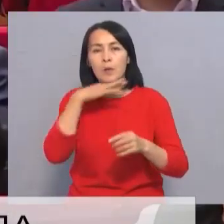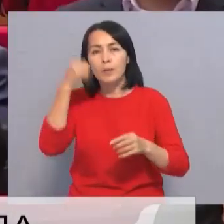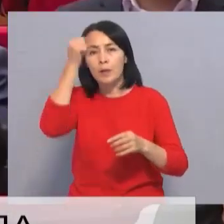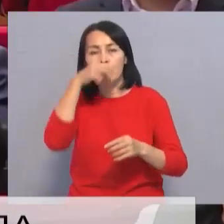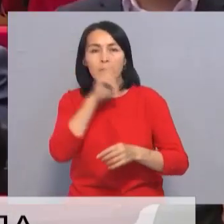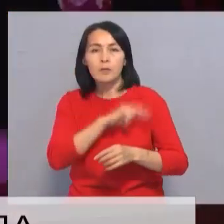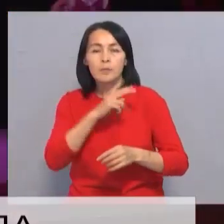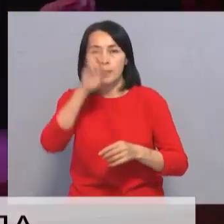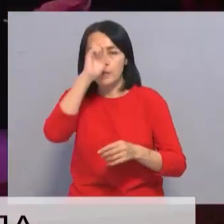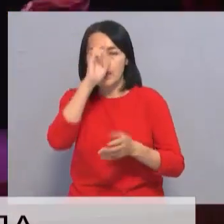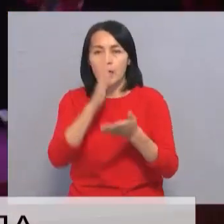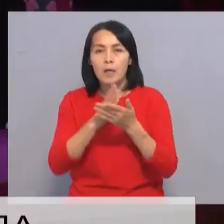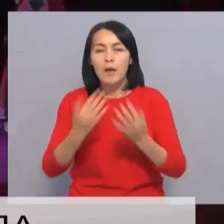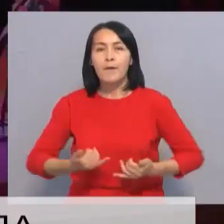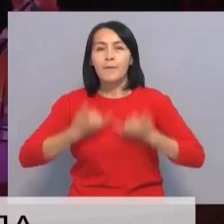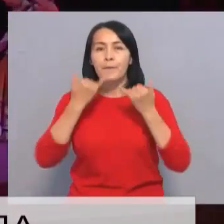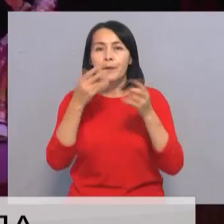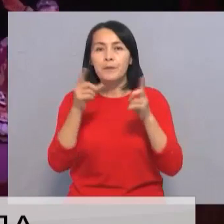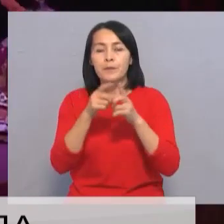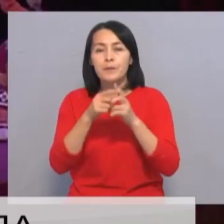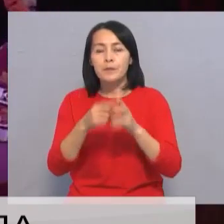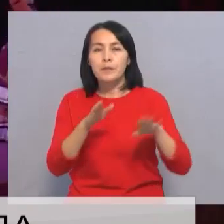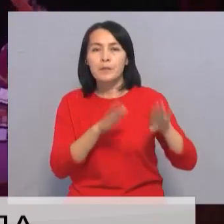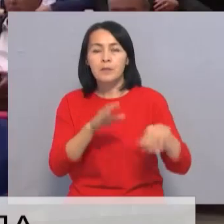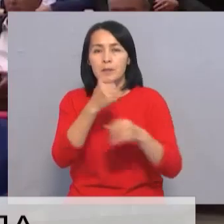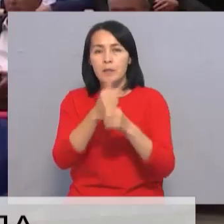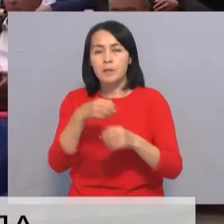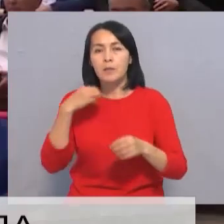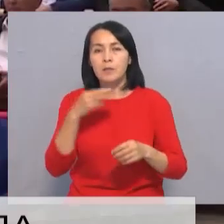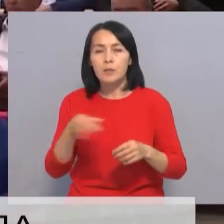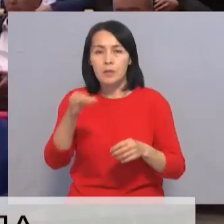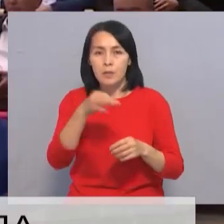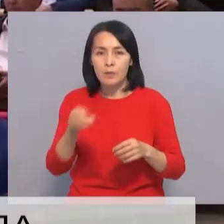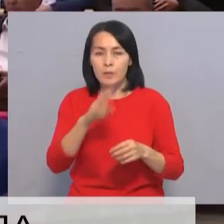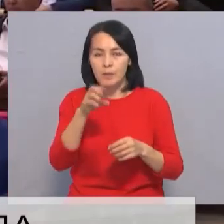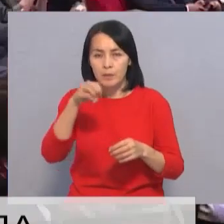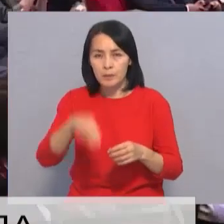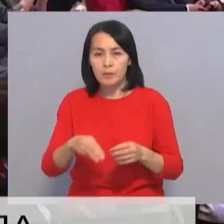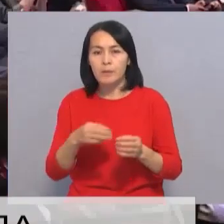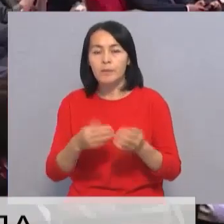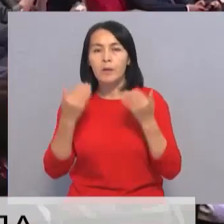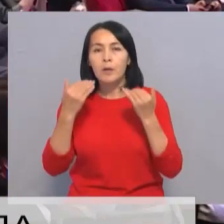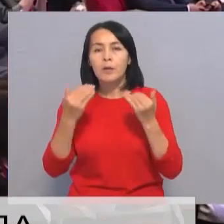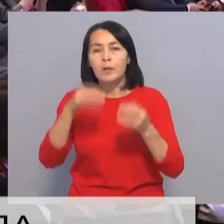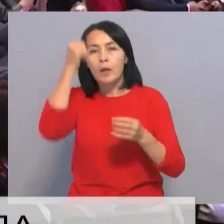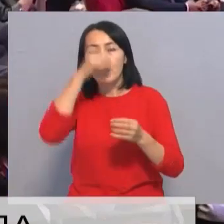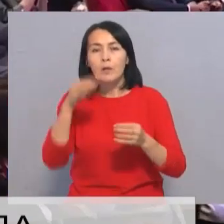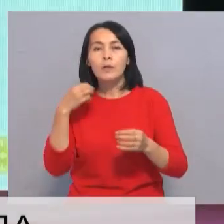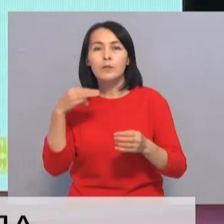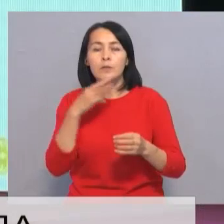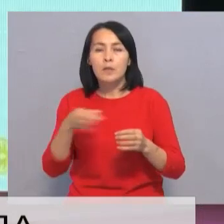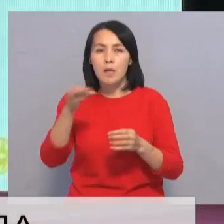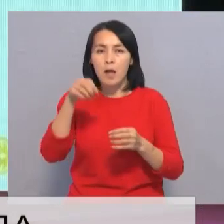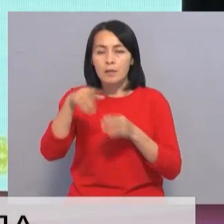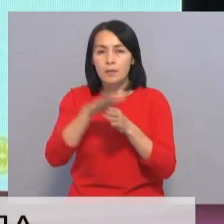лет служили стране. С поздравительной речью выступил заместитель акима Туркестанской области Бисен Тажибаев. В этом году Туркестанской